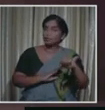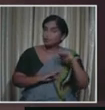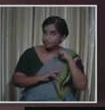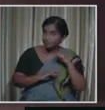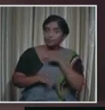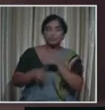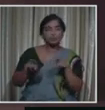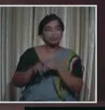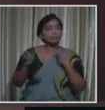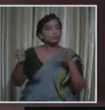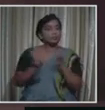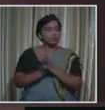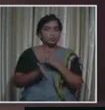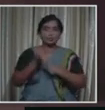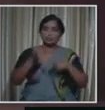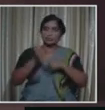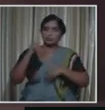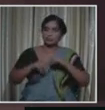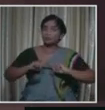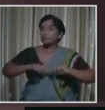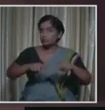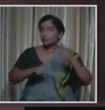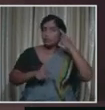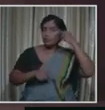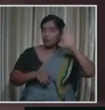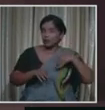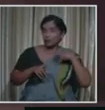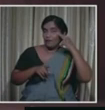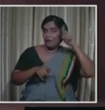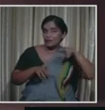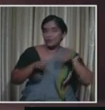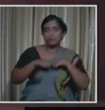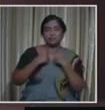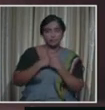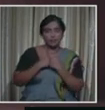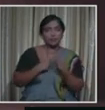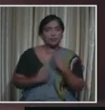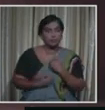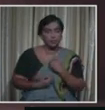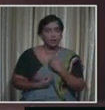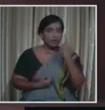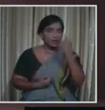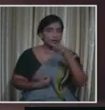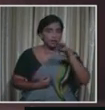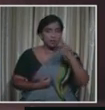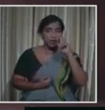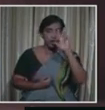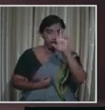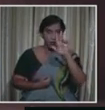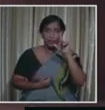ඒ තුල රැඳෙමින් අපේ දේශපාලනයේ ඉදිරියට යා යුතුයි කියලා විශ්වාස කරන ව්‍යාපාරය. අපිට 1997